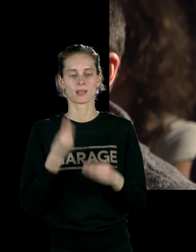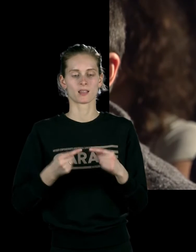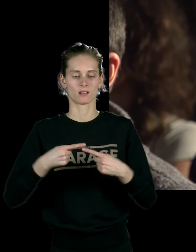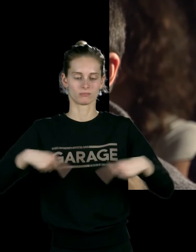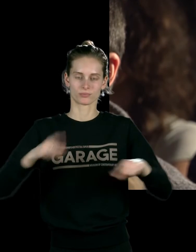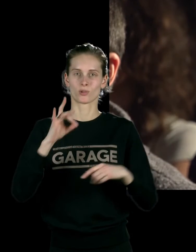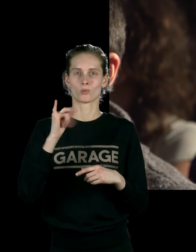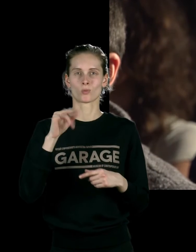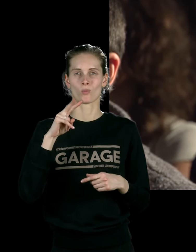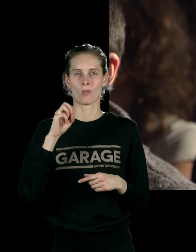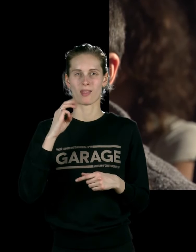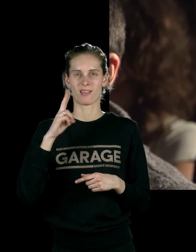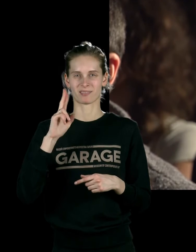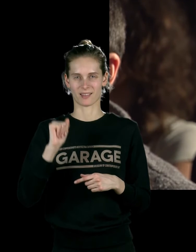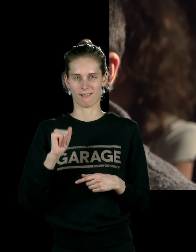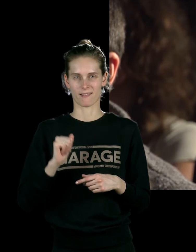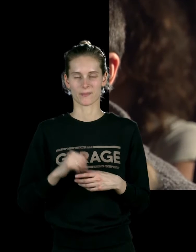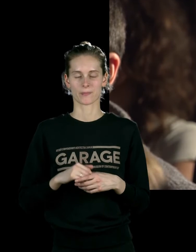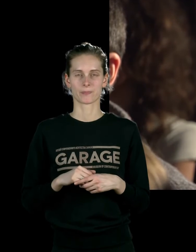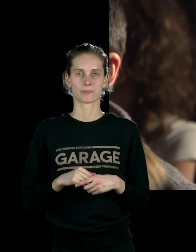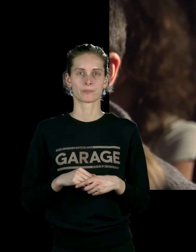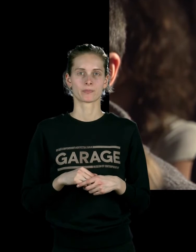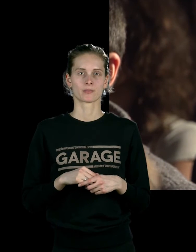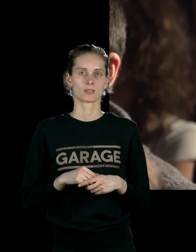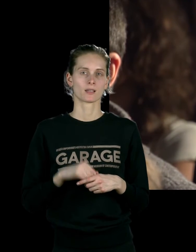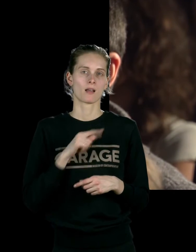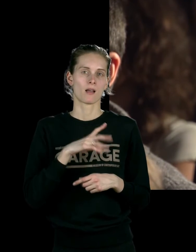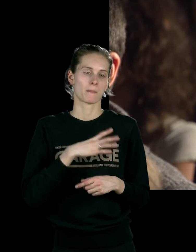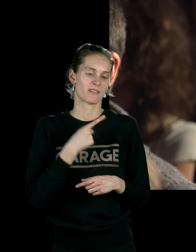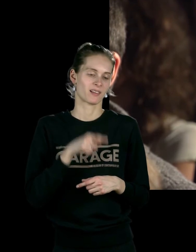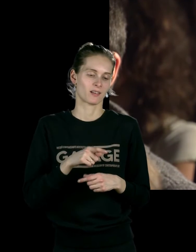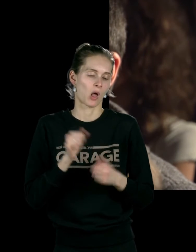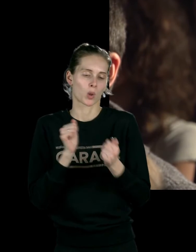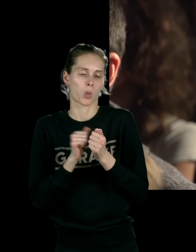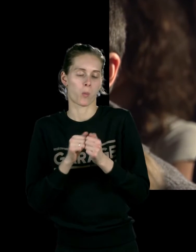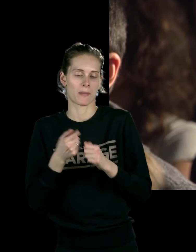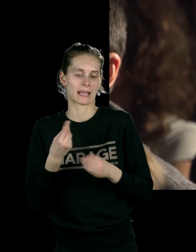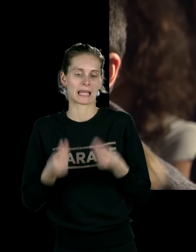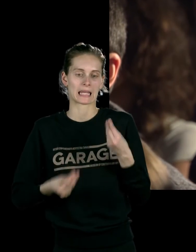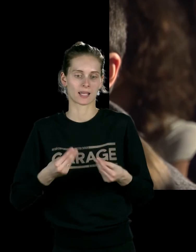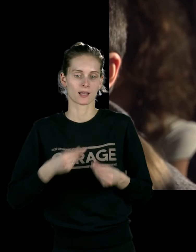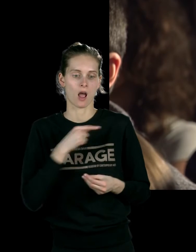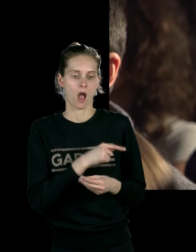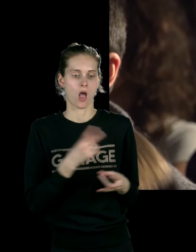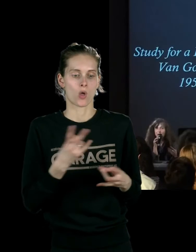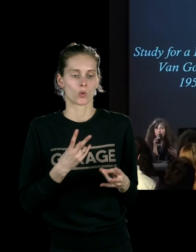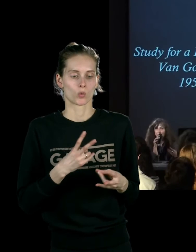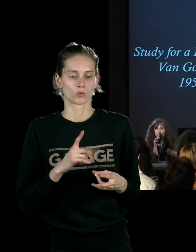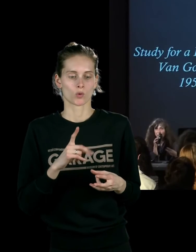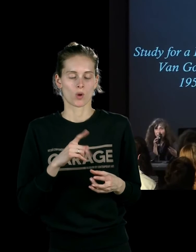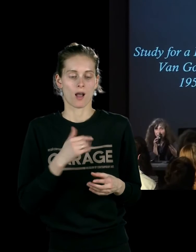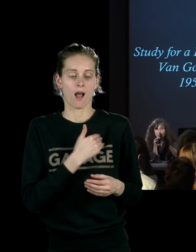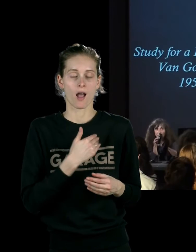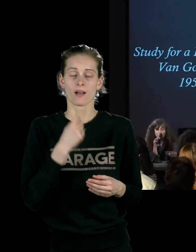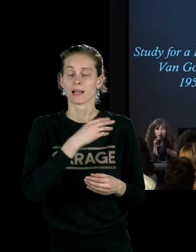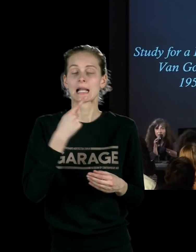шансы проигрыша больше, чем в каких-либо еще играх. Но при этом для него это было такое, что надо проиграть, чтобы можно было выиграть в живописи,